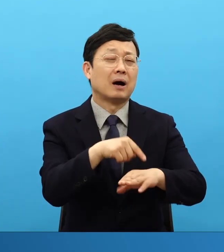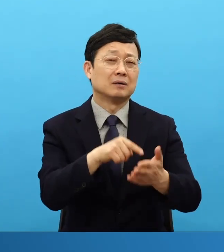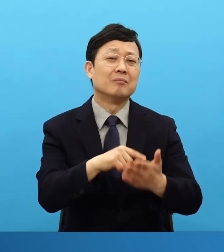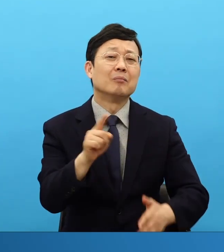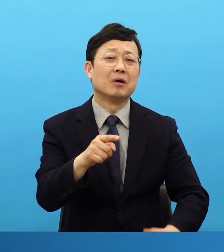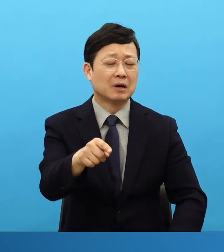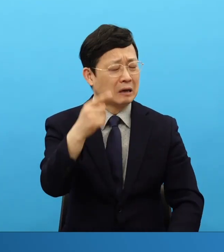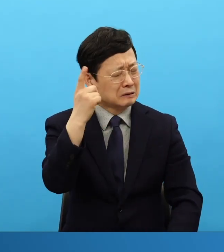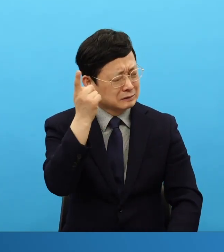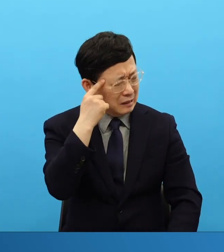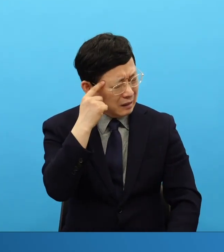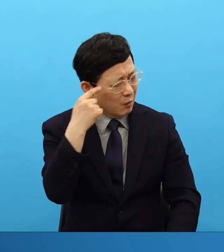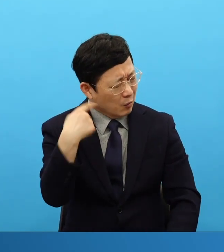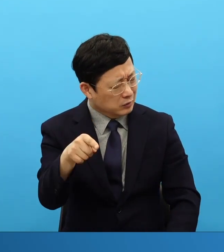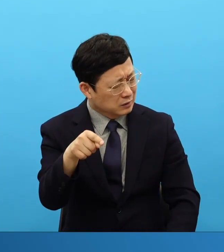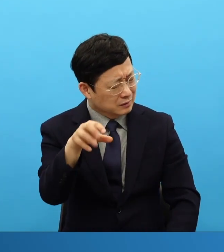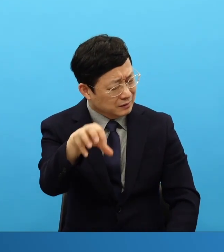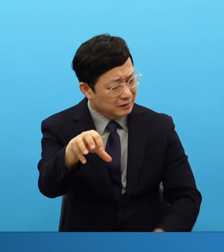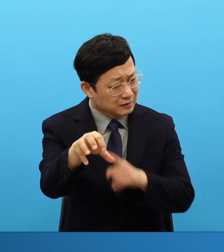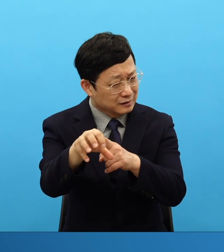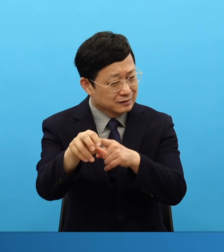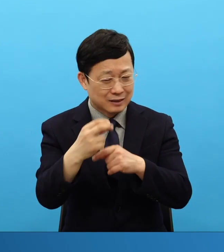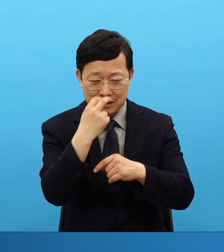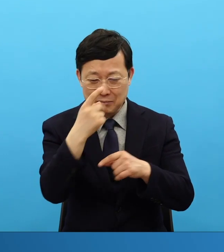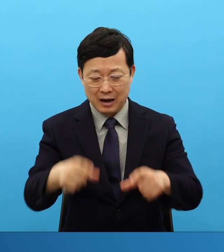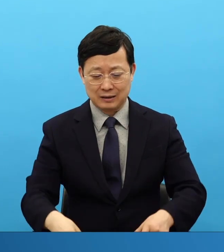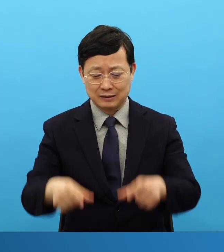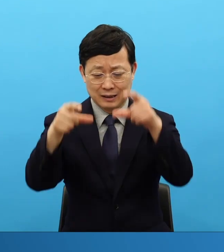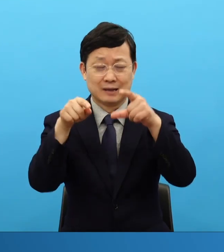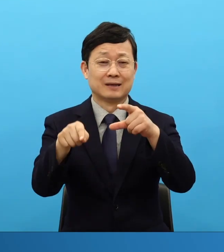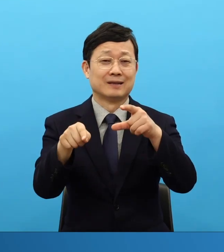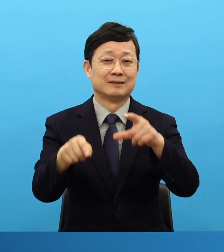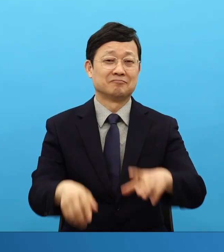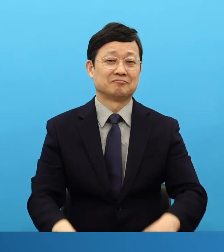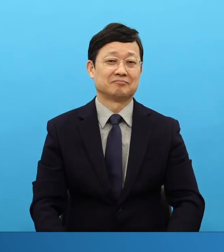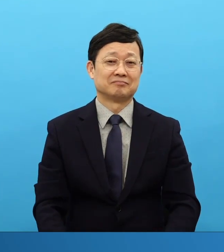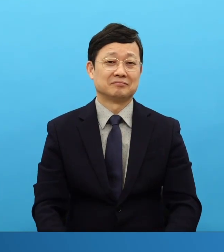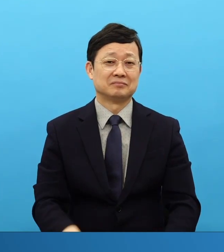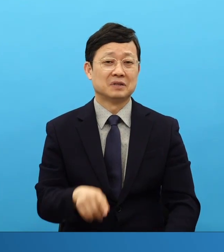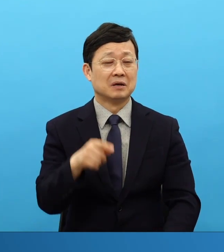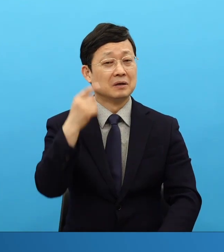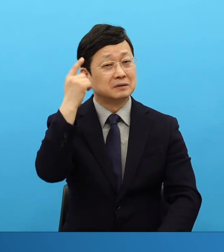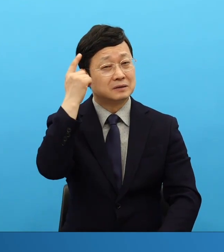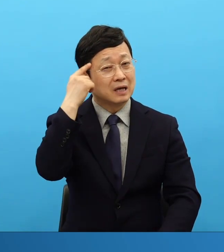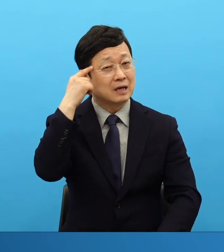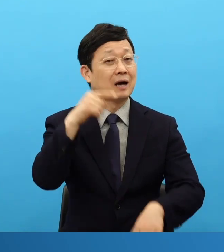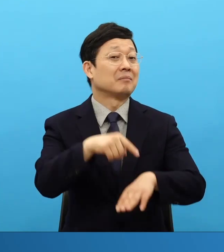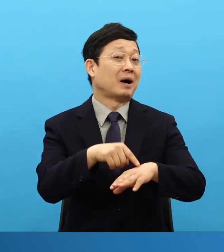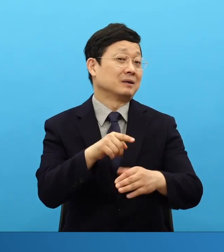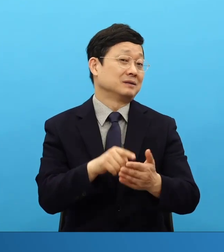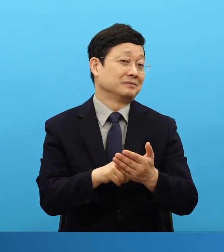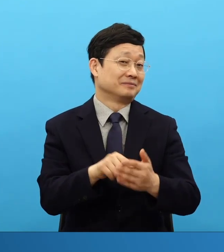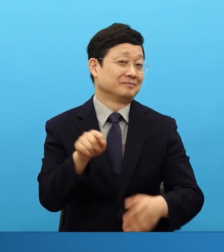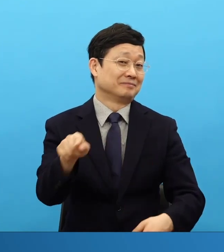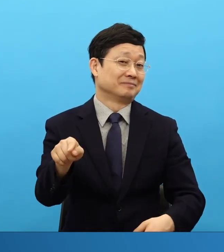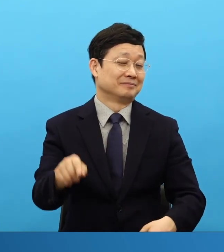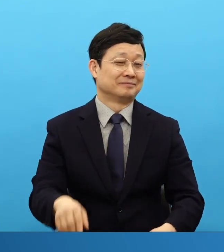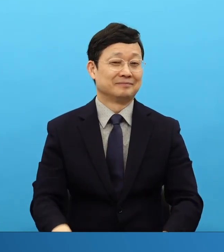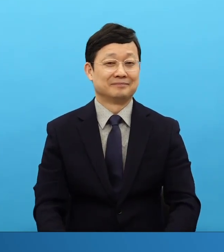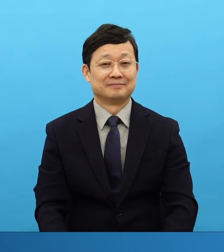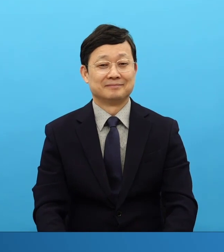망대예요. That's your partisan. 관심이 어디 있냐? Where is your interest? 그게 망대입니다. That is your partisan.